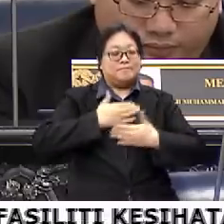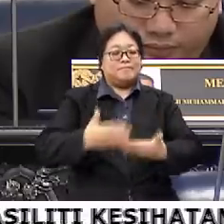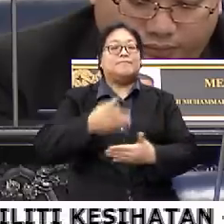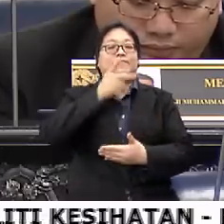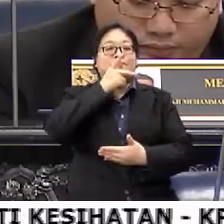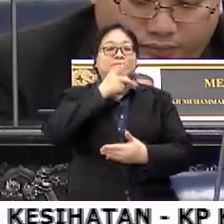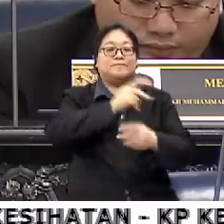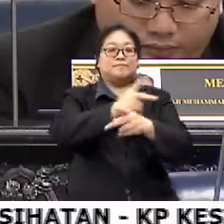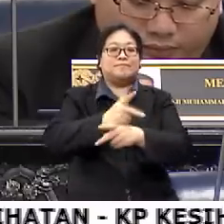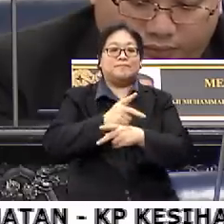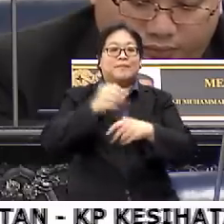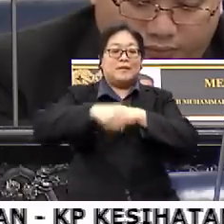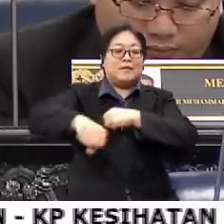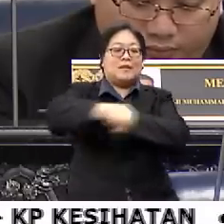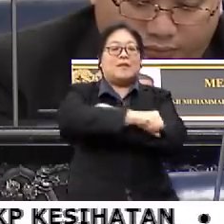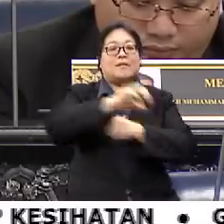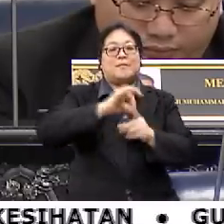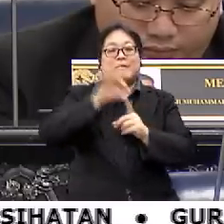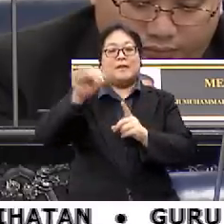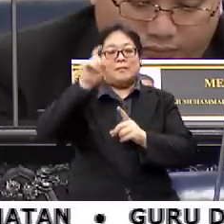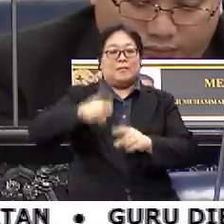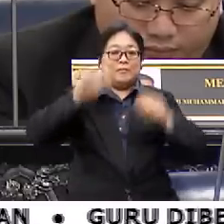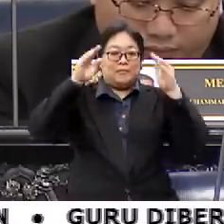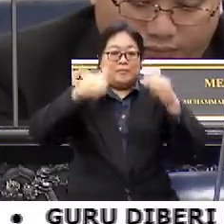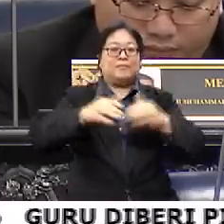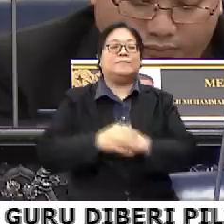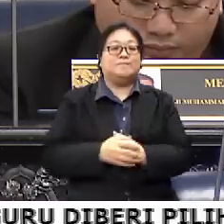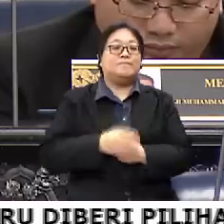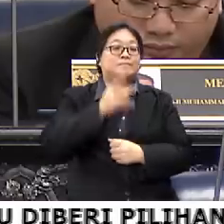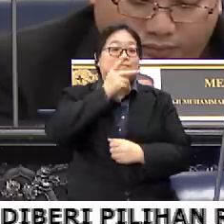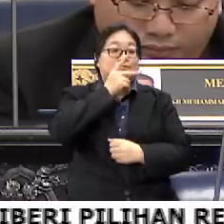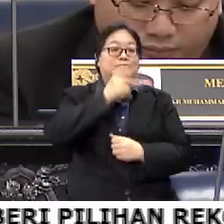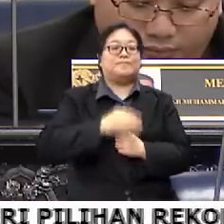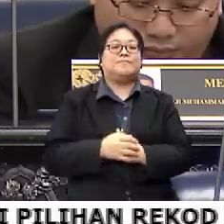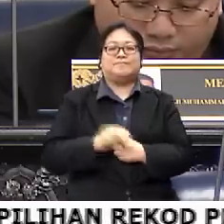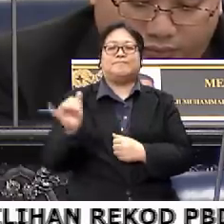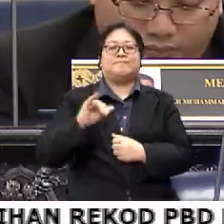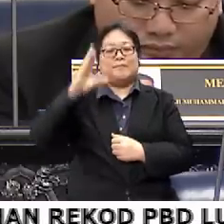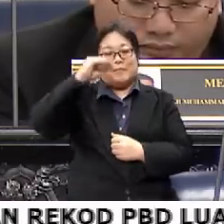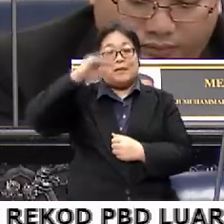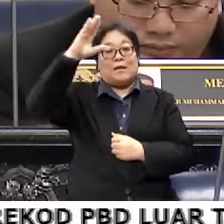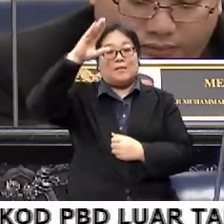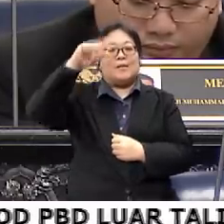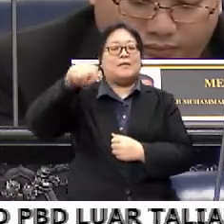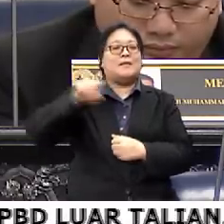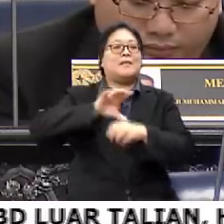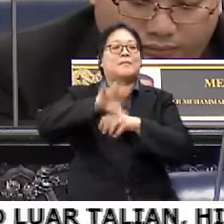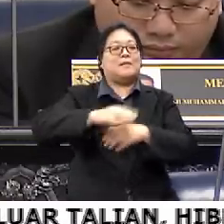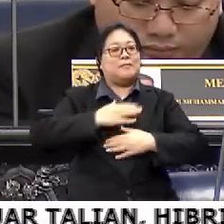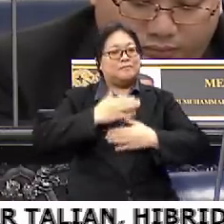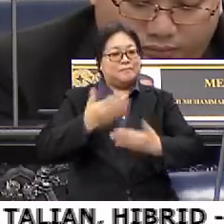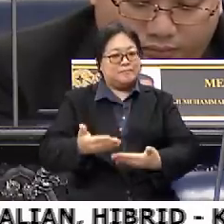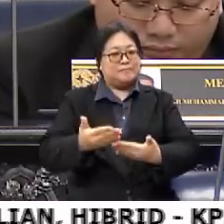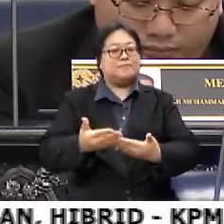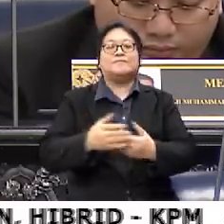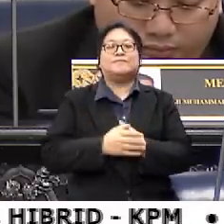Kedah dalam memelihara sawah padi juga patut diberi perhatian. Kedah ibarat abang sulung yang terpaksa berkorban,